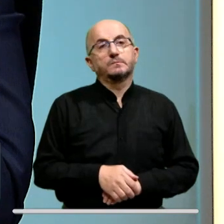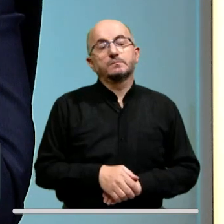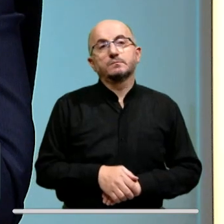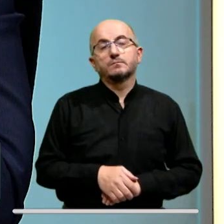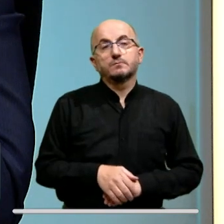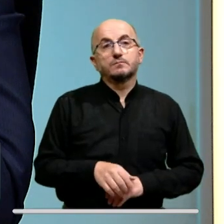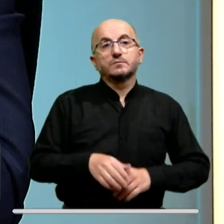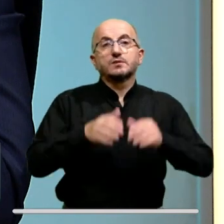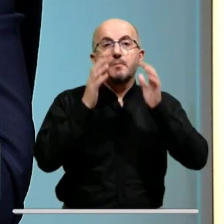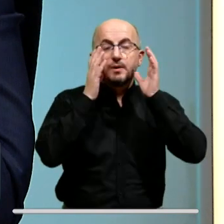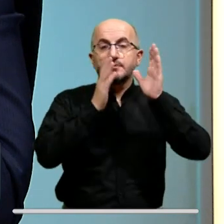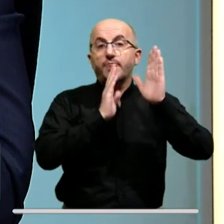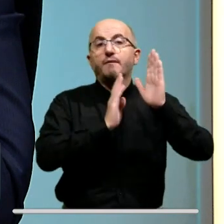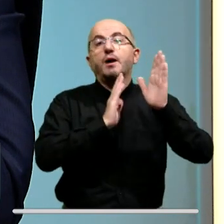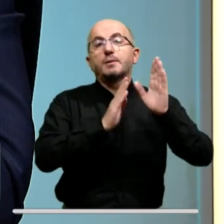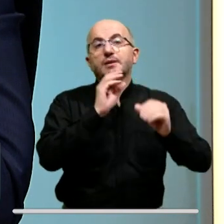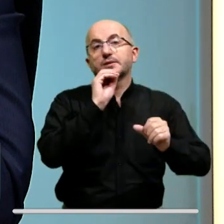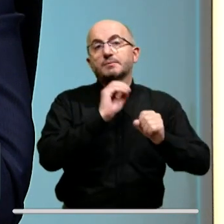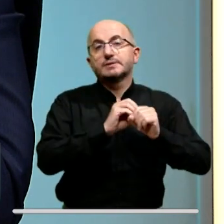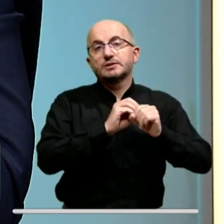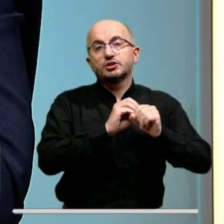bunu devam edebilmesi için